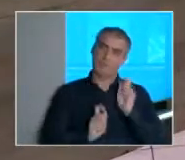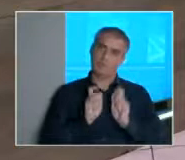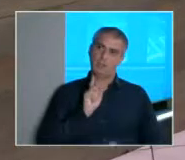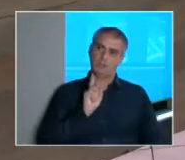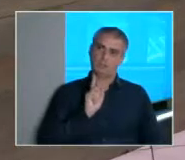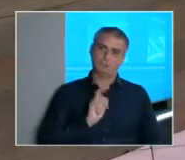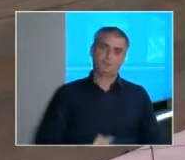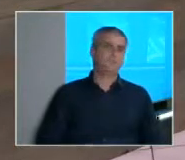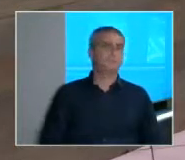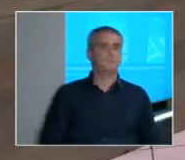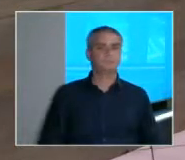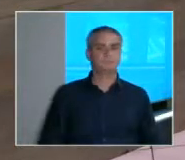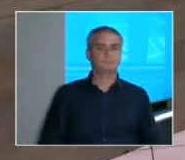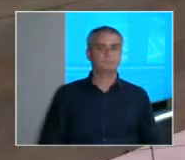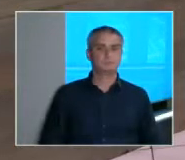באנשים.